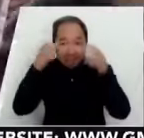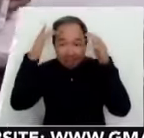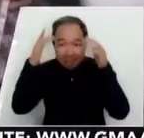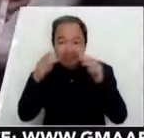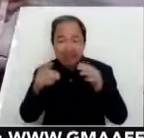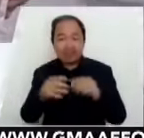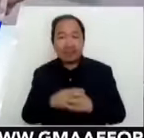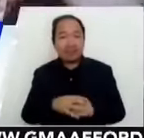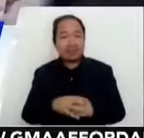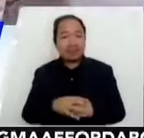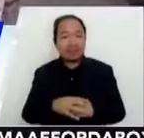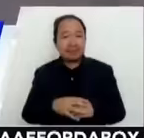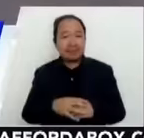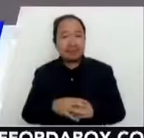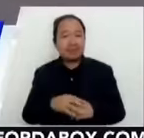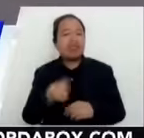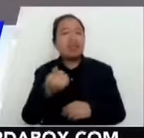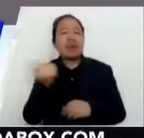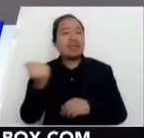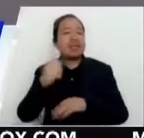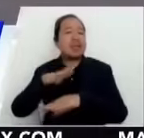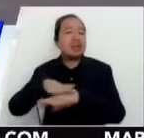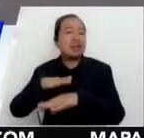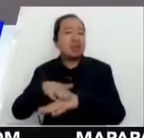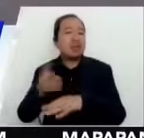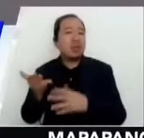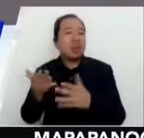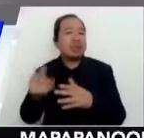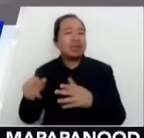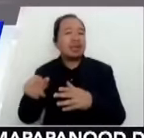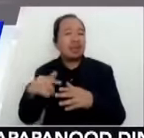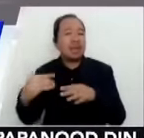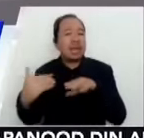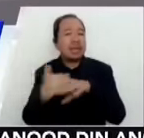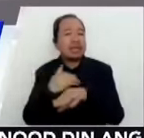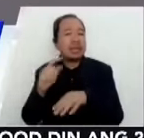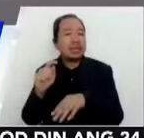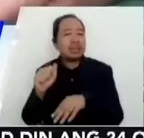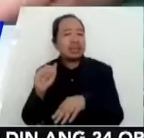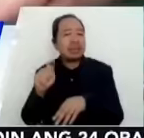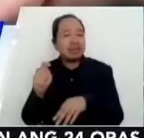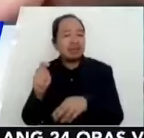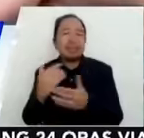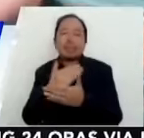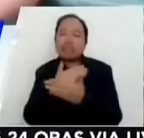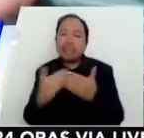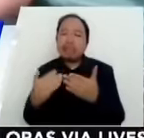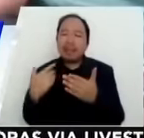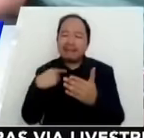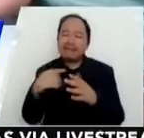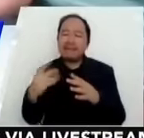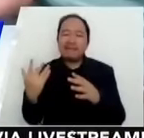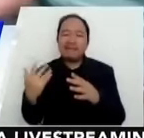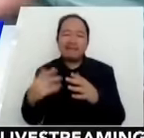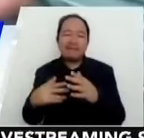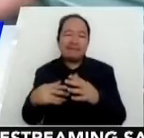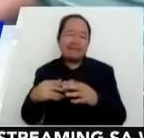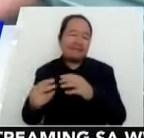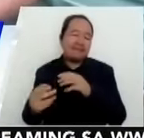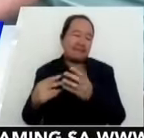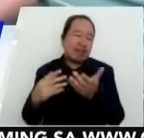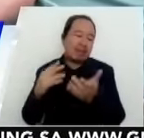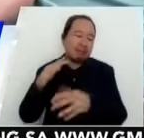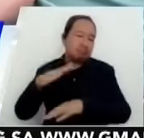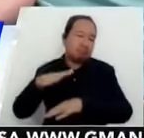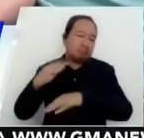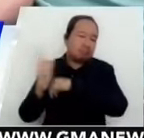May mga sinita rin sa EDSA TAC. May makailang beses na raw na tiketan dahil sa iba't ibang paglabag. Eh, yung nakachinelas kayo lang. Awa. Pero